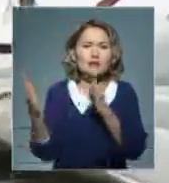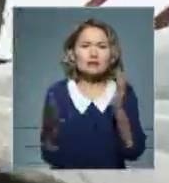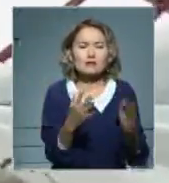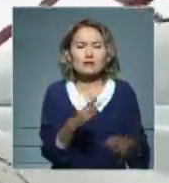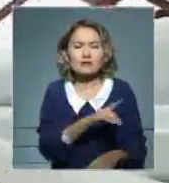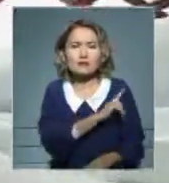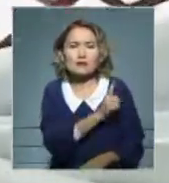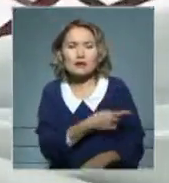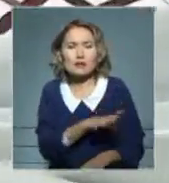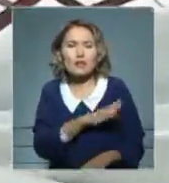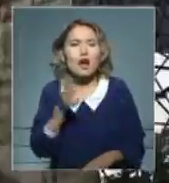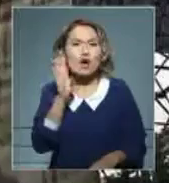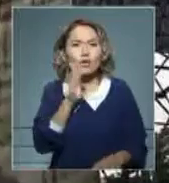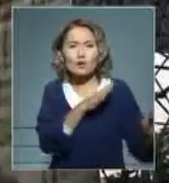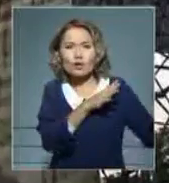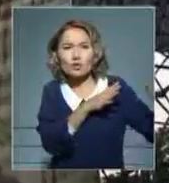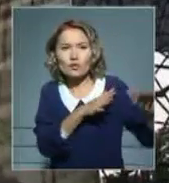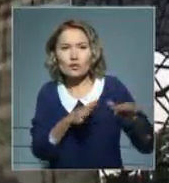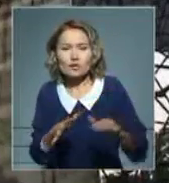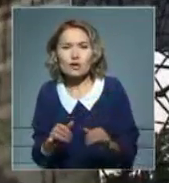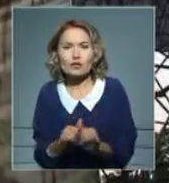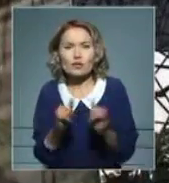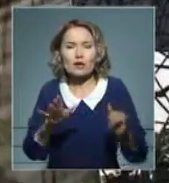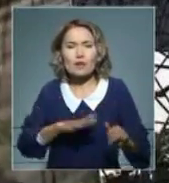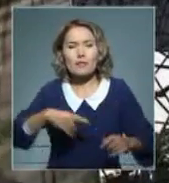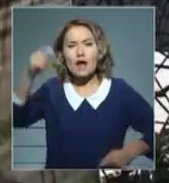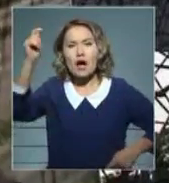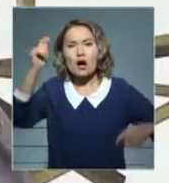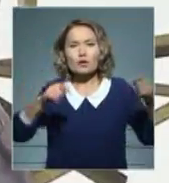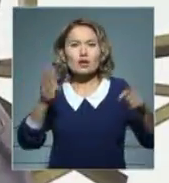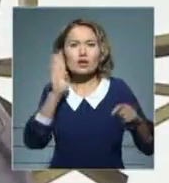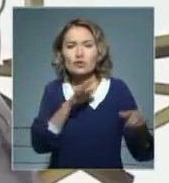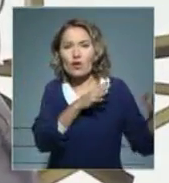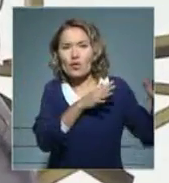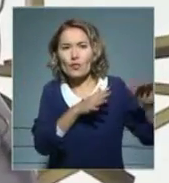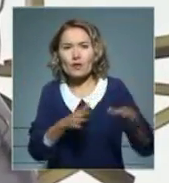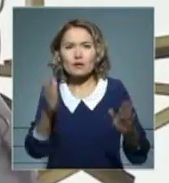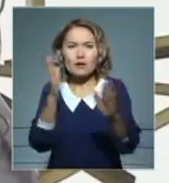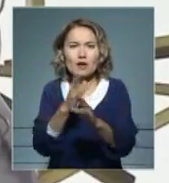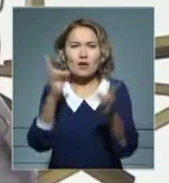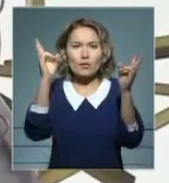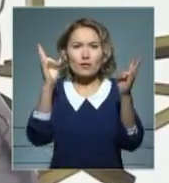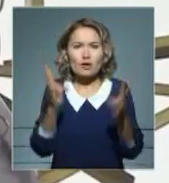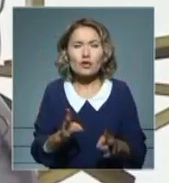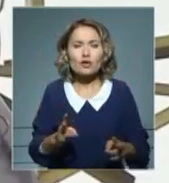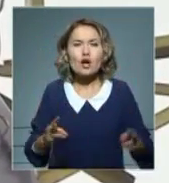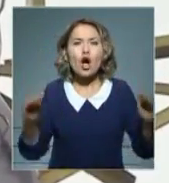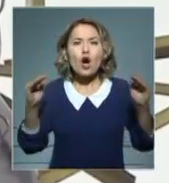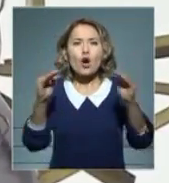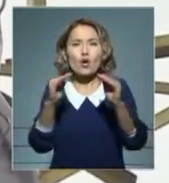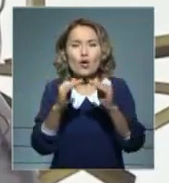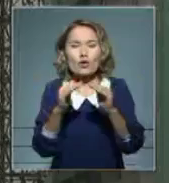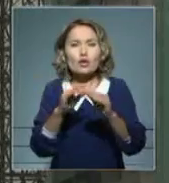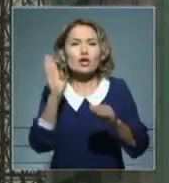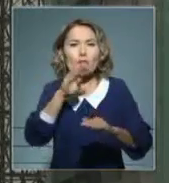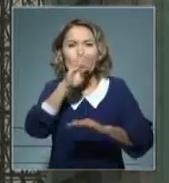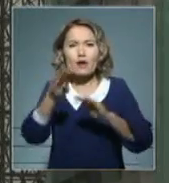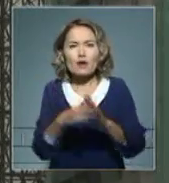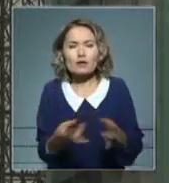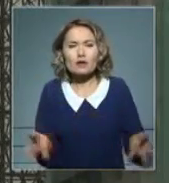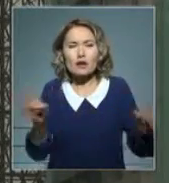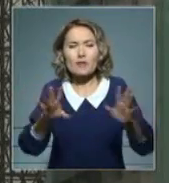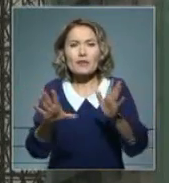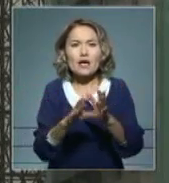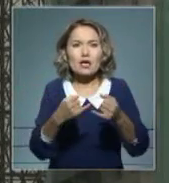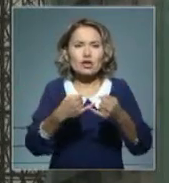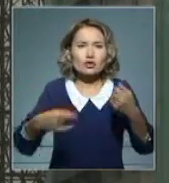биіктігі 3 метрден асады. Дүлей дауыл әкелген нөсер соңы тасқынға ұласты. Табиғи апат салдарынан ондаған үйлер мен жолдар қирап, электр желілері